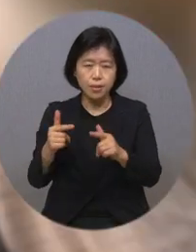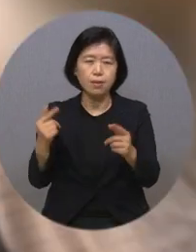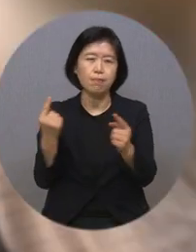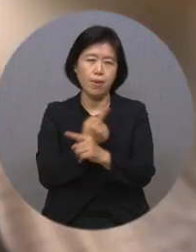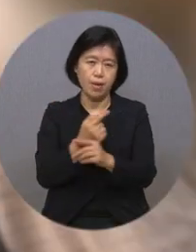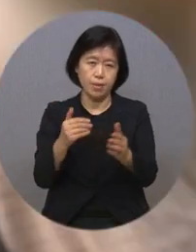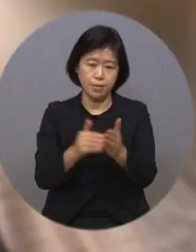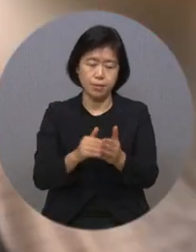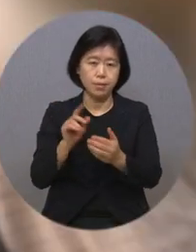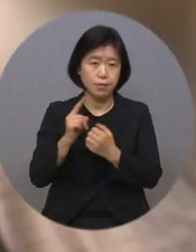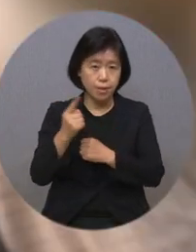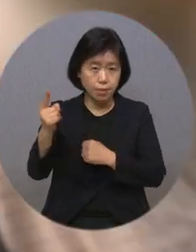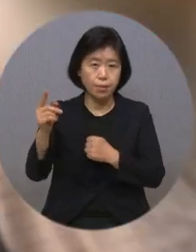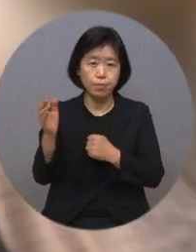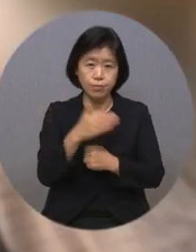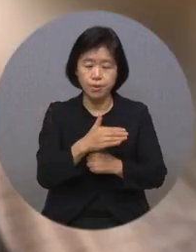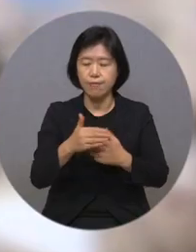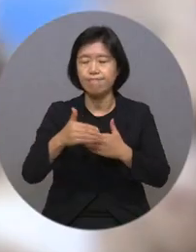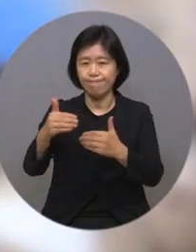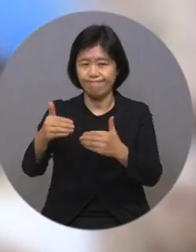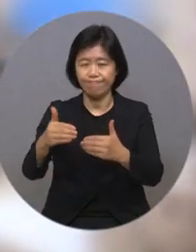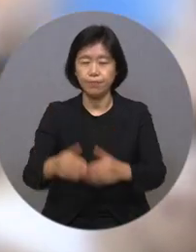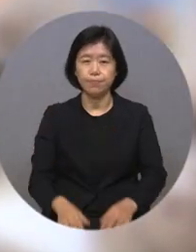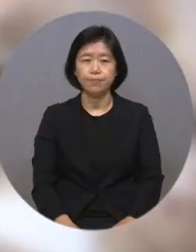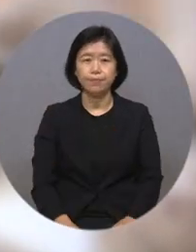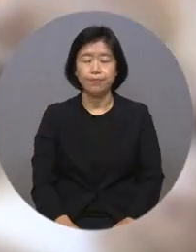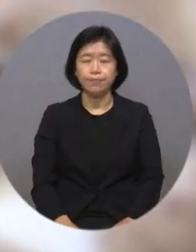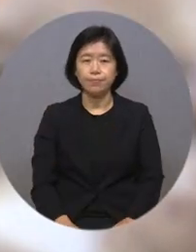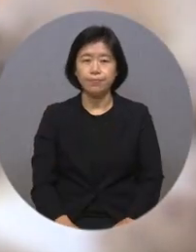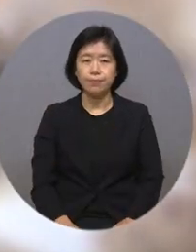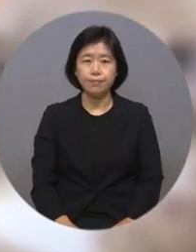시행하게 됩니다 복희 칩이 뉴스 박순용 입니다